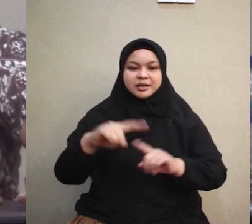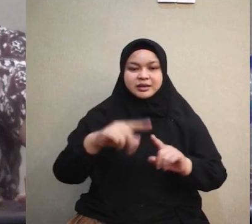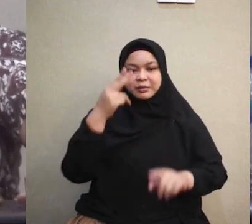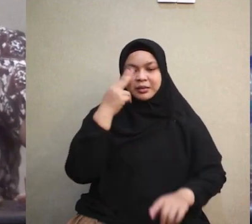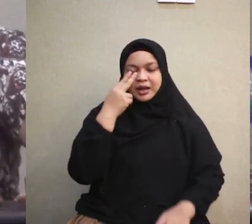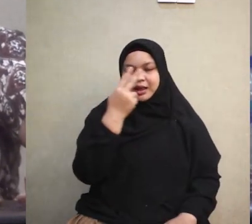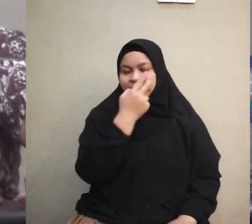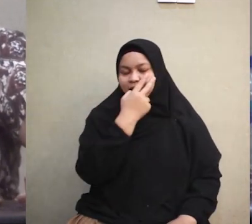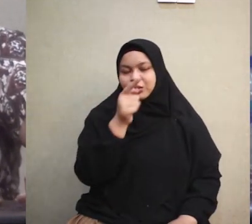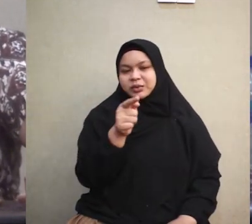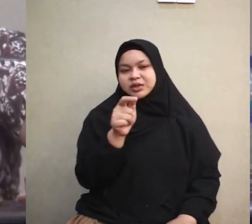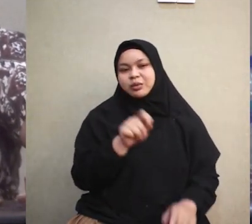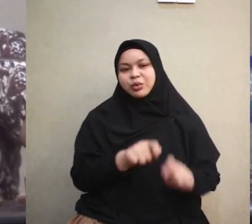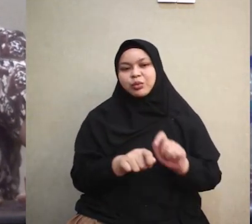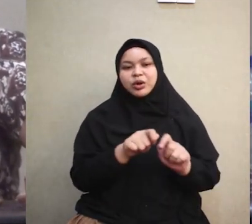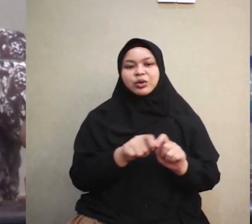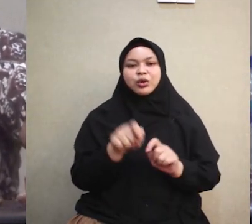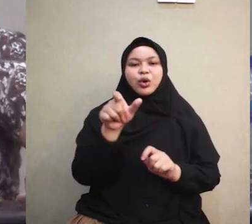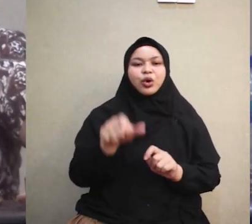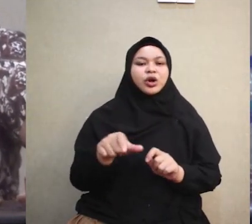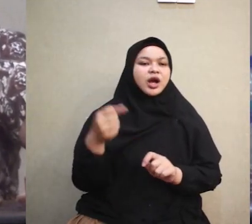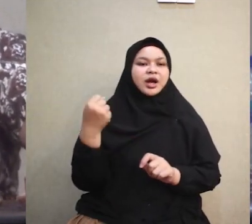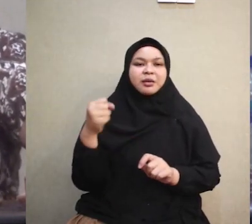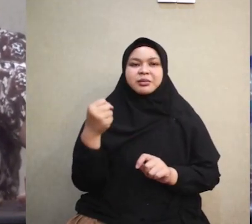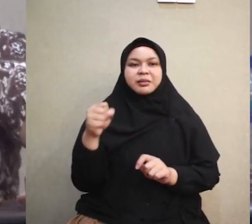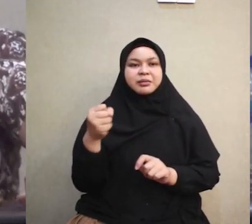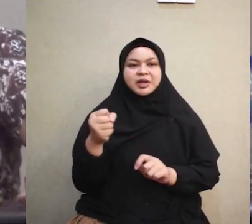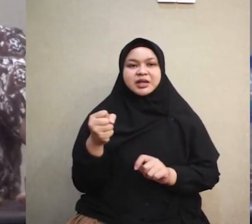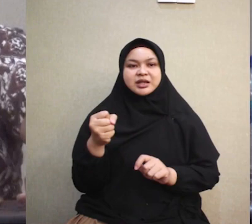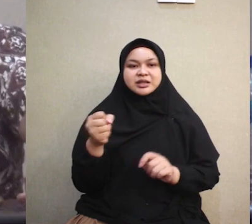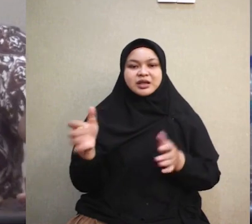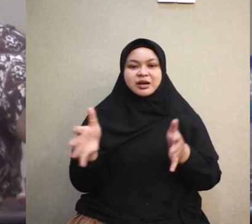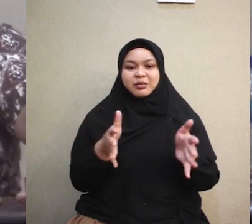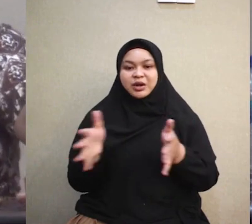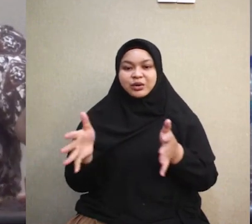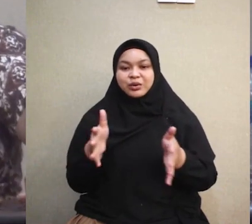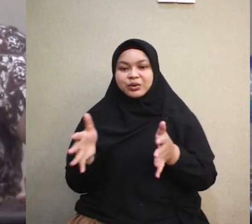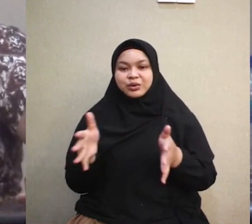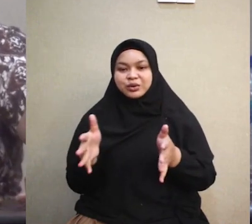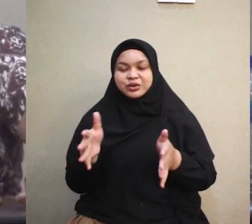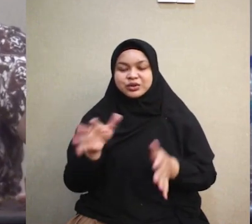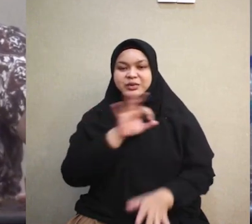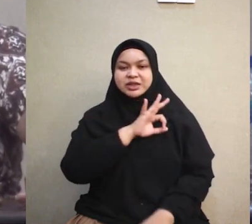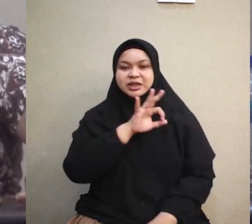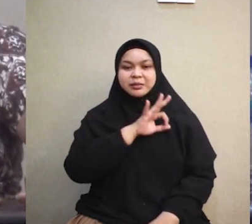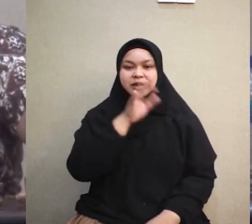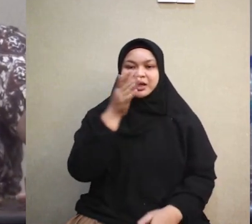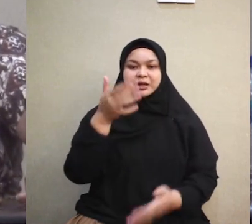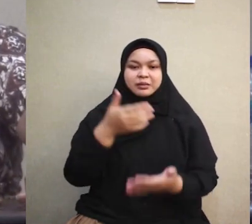itu bisa membuat seseorang tidak mampu mengurus kepresidenan padahal mantan presiden